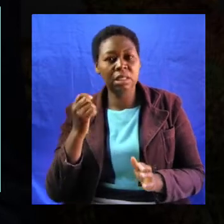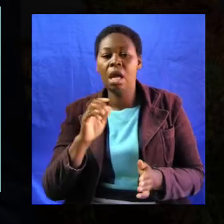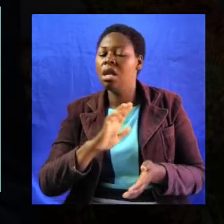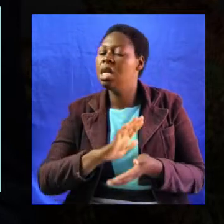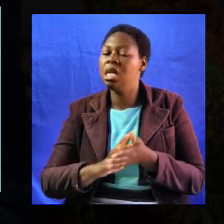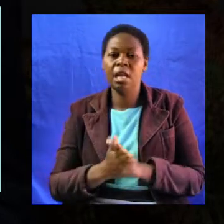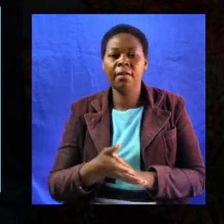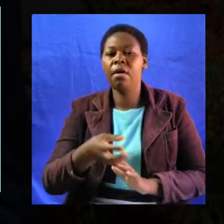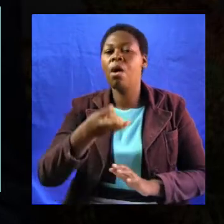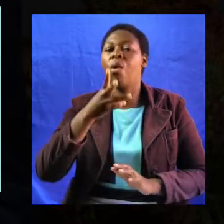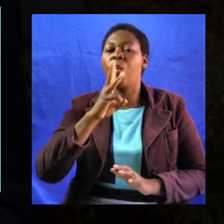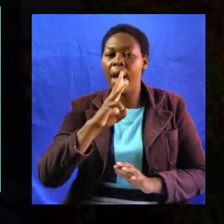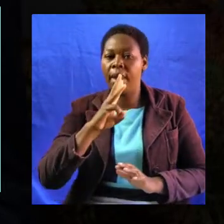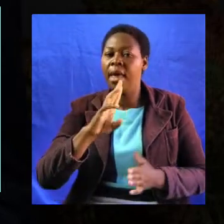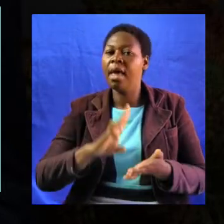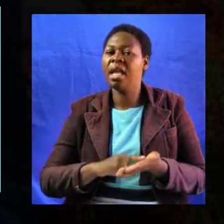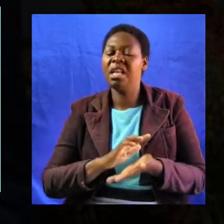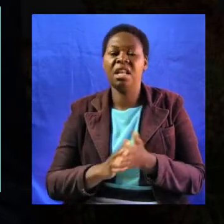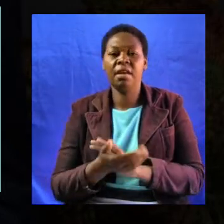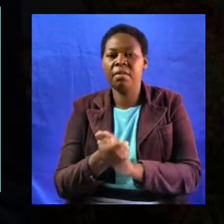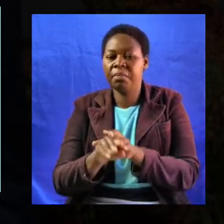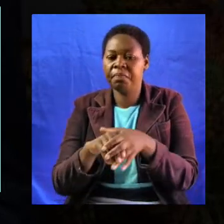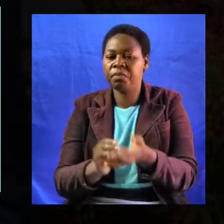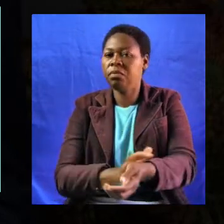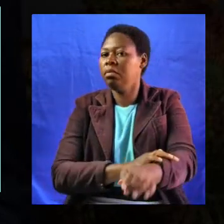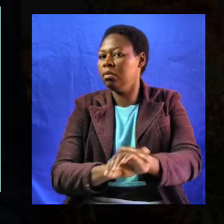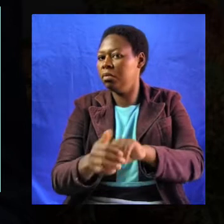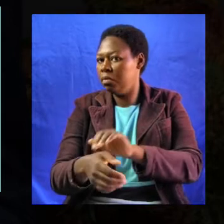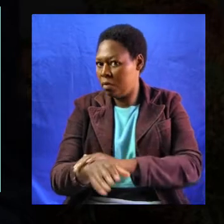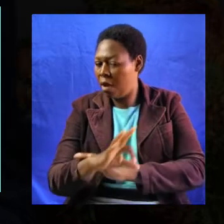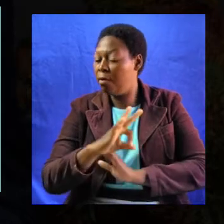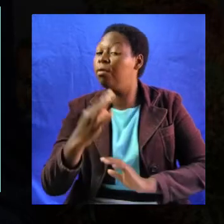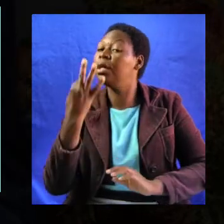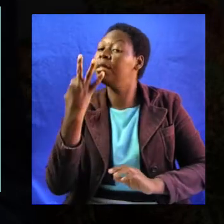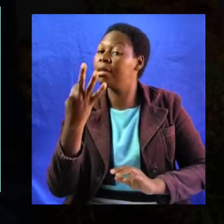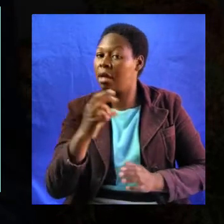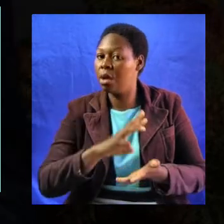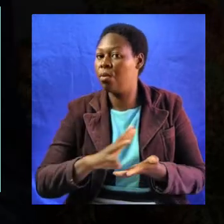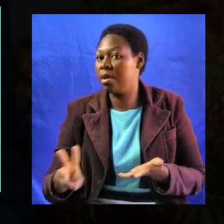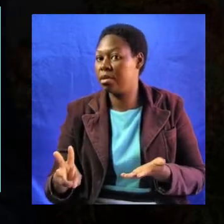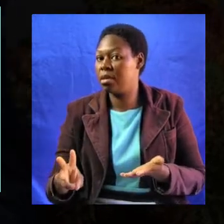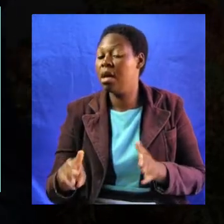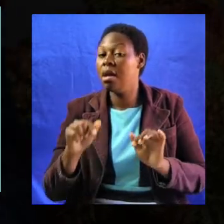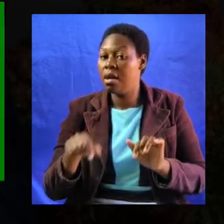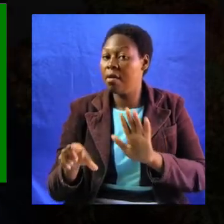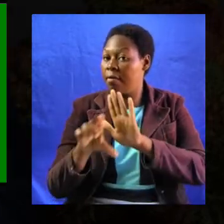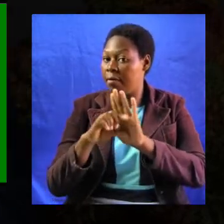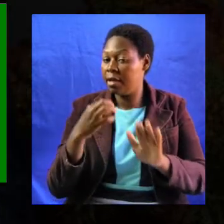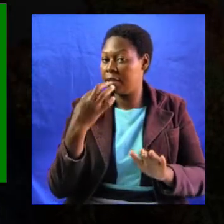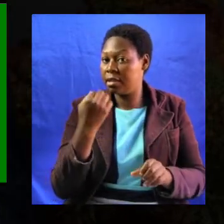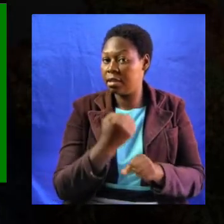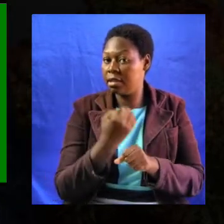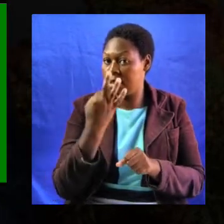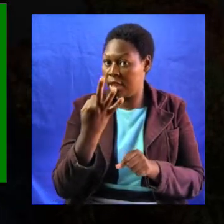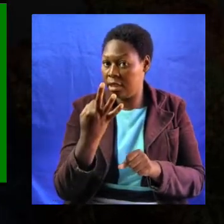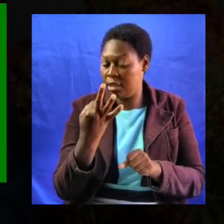mangu. Uye handina kutongozora mafuta kusvikira vhiki nhatu dzose dzapera. Ibvai maverenga verse 13 ipapo. Verse 13